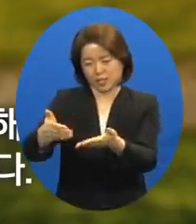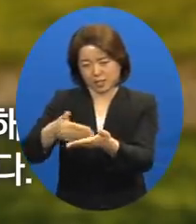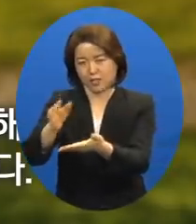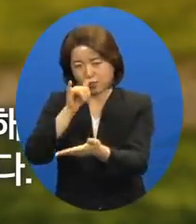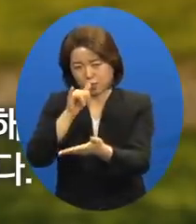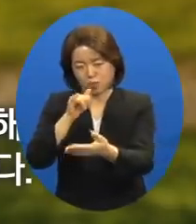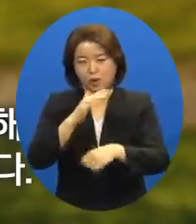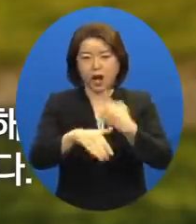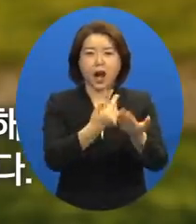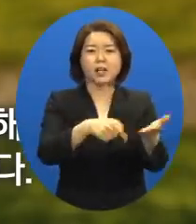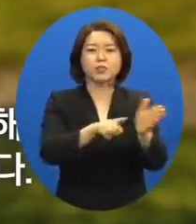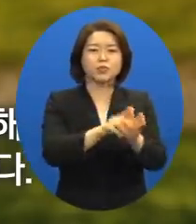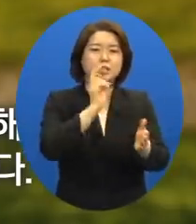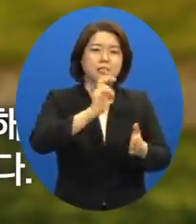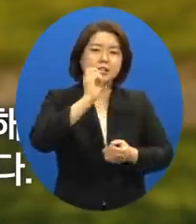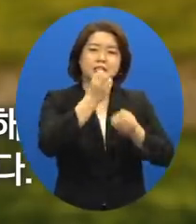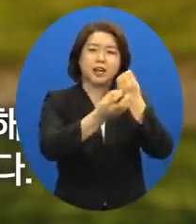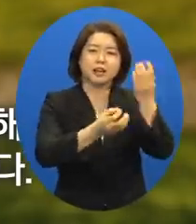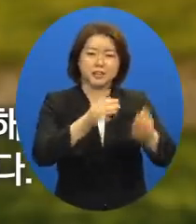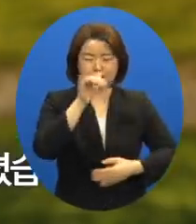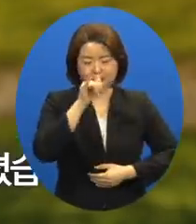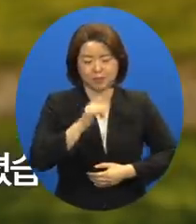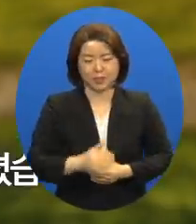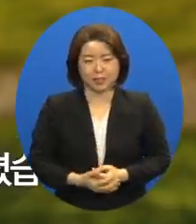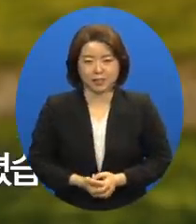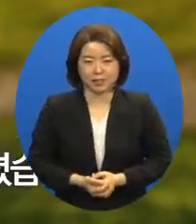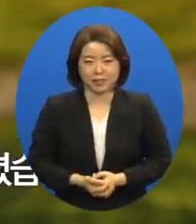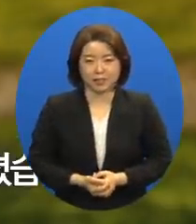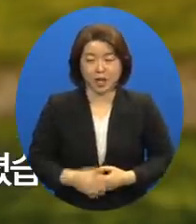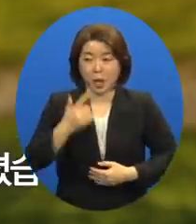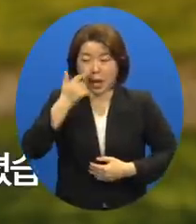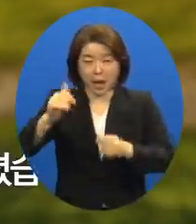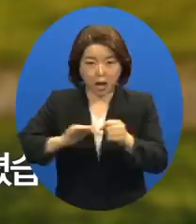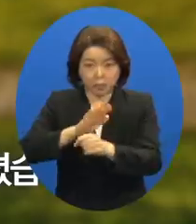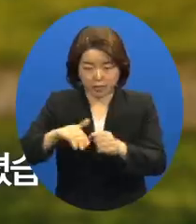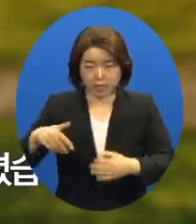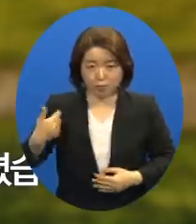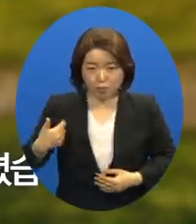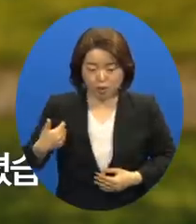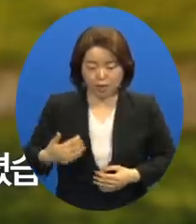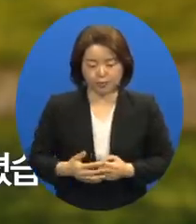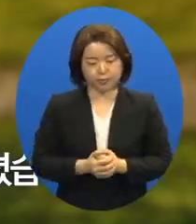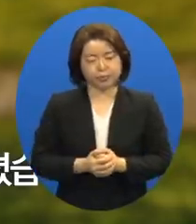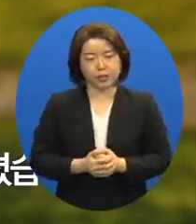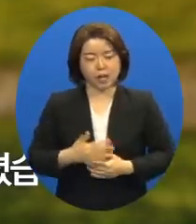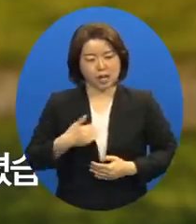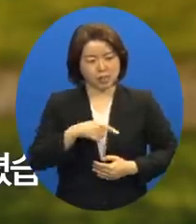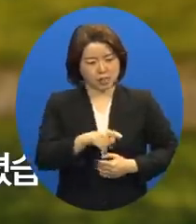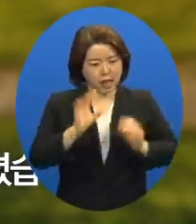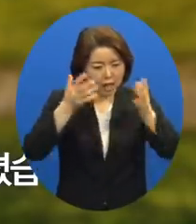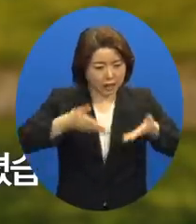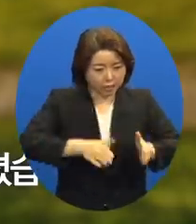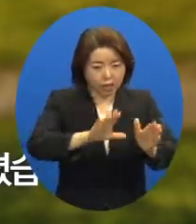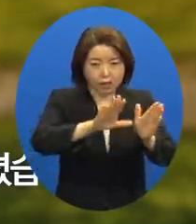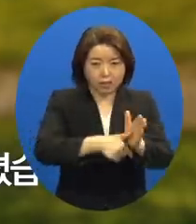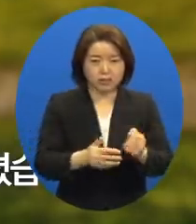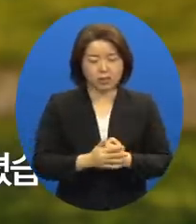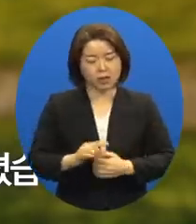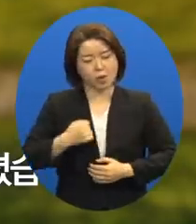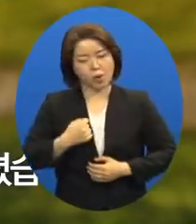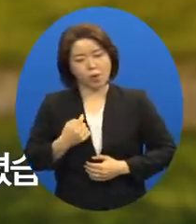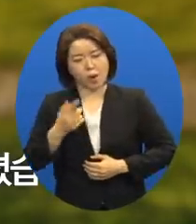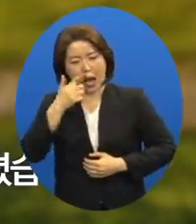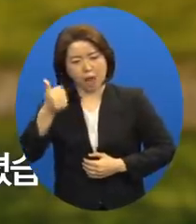하나님을 위해 찬양을 하게 되었습니다. 아버지의 사랑을 몰라 내 아이가 태어났을 때 어떻게 아버지로서 이